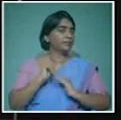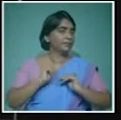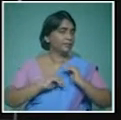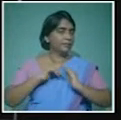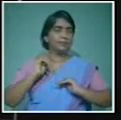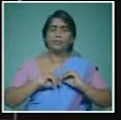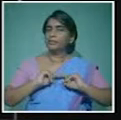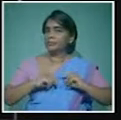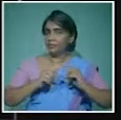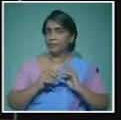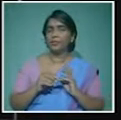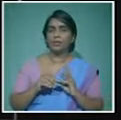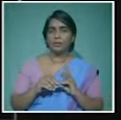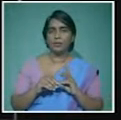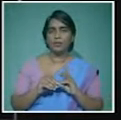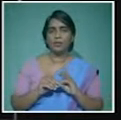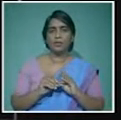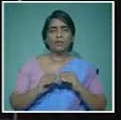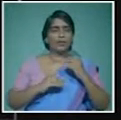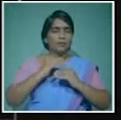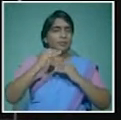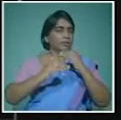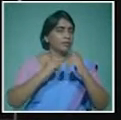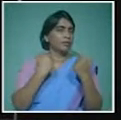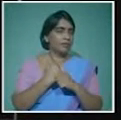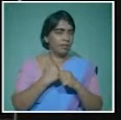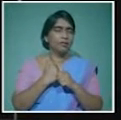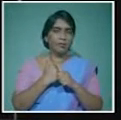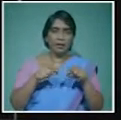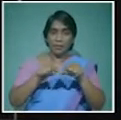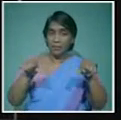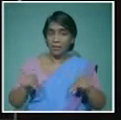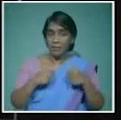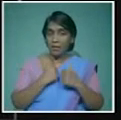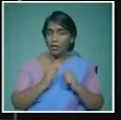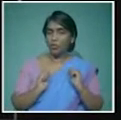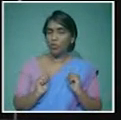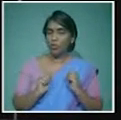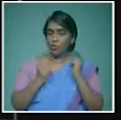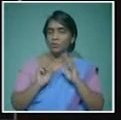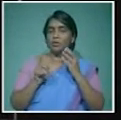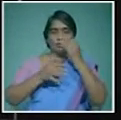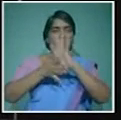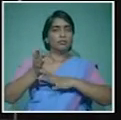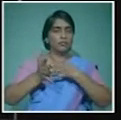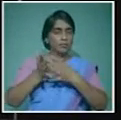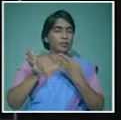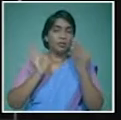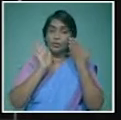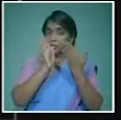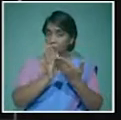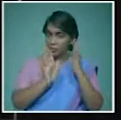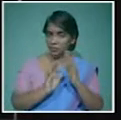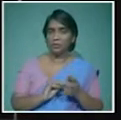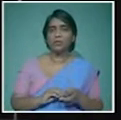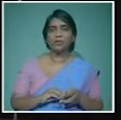ක්‍රමානුකූලව පියවරෙන් පියවර ගොඩනැගීමට අවශ්‍ය අඩිතාලම දැමීම සඳහා උත්සාහයක් ගන්න අයවැය යෝජනාවක් ඉදිරිපත් කිරීම